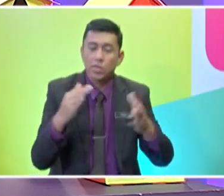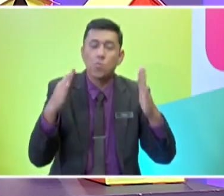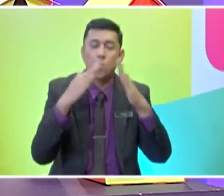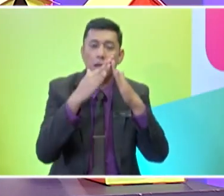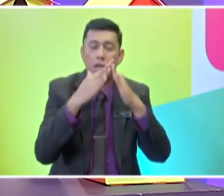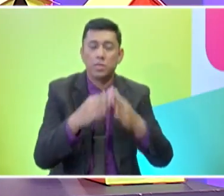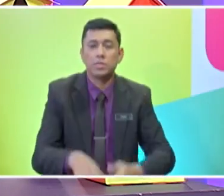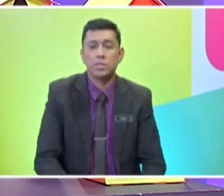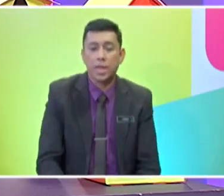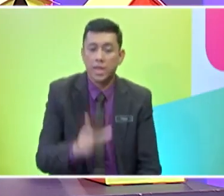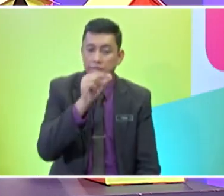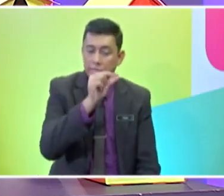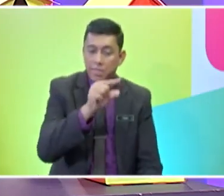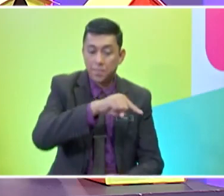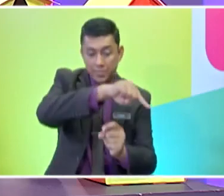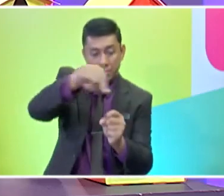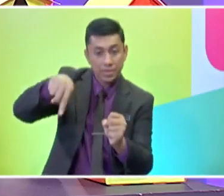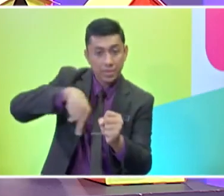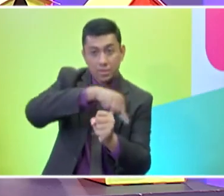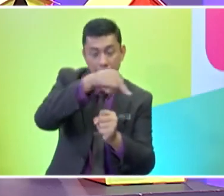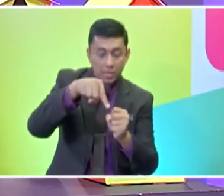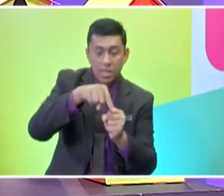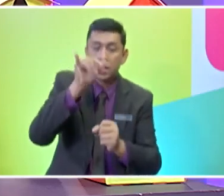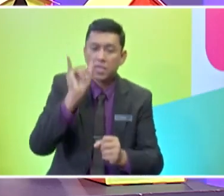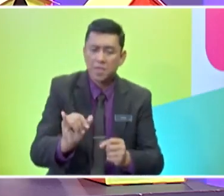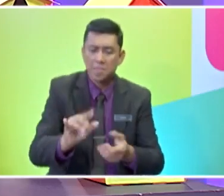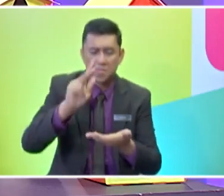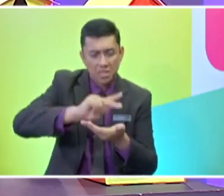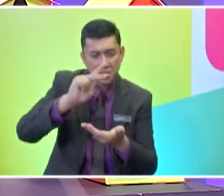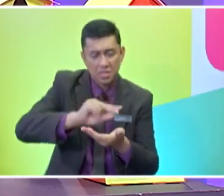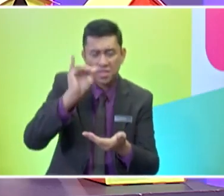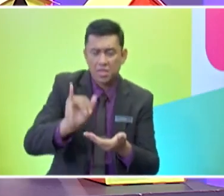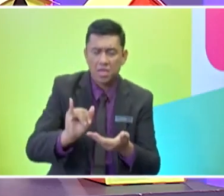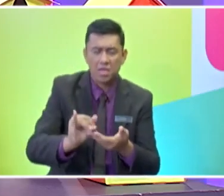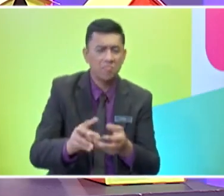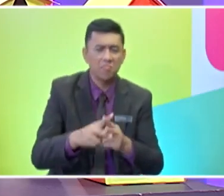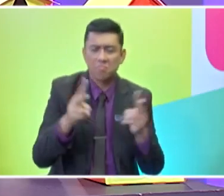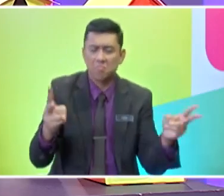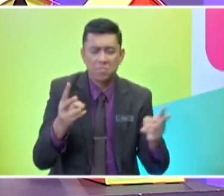dapatkan di sekelilingnya untuk menutup kesan-kesan yang nampak agak kasar